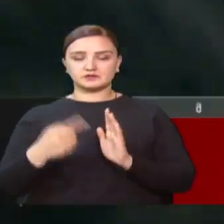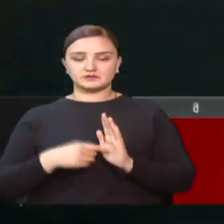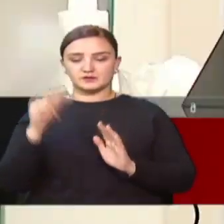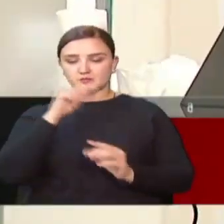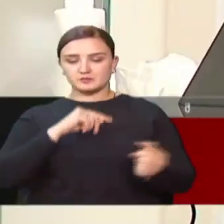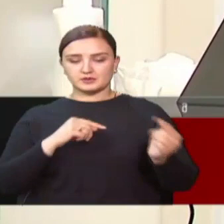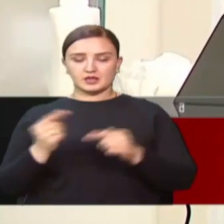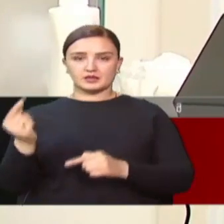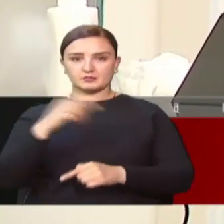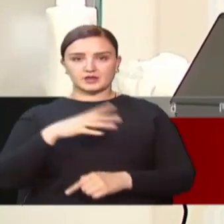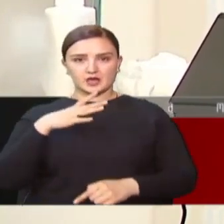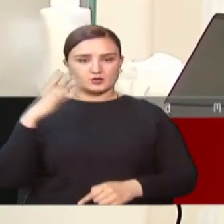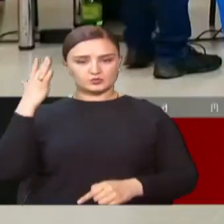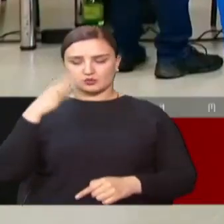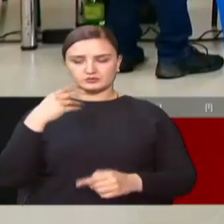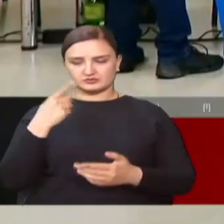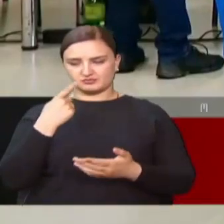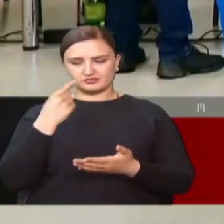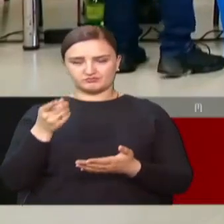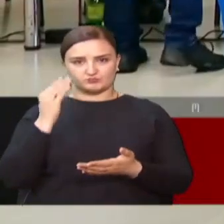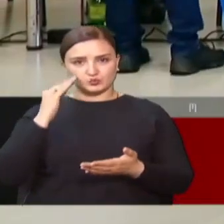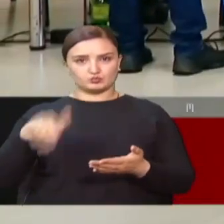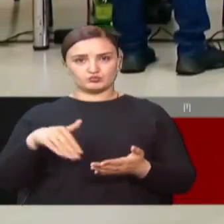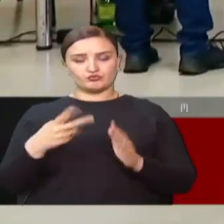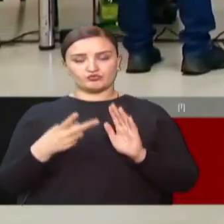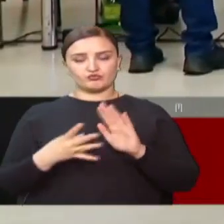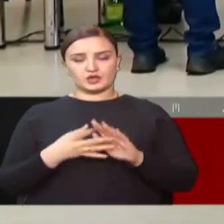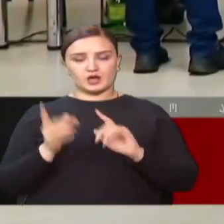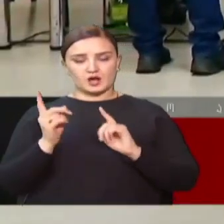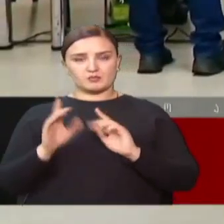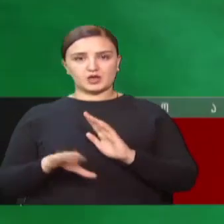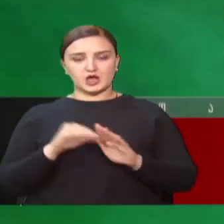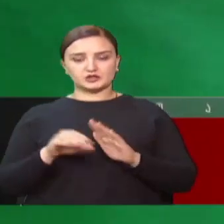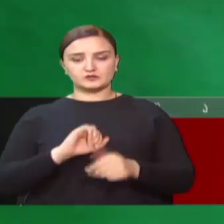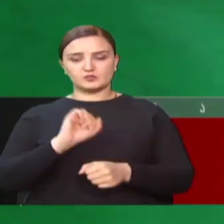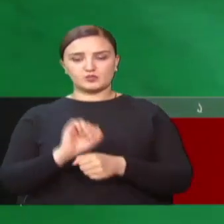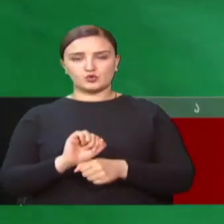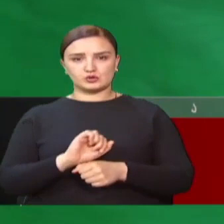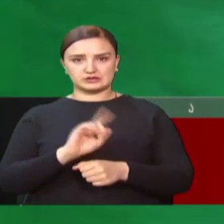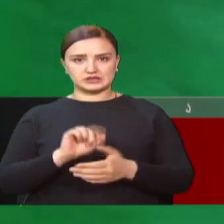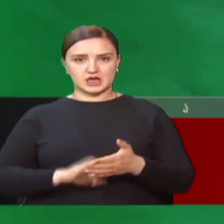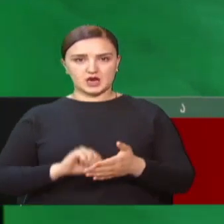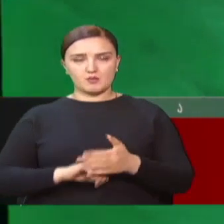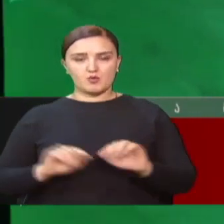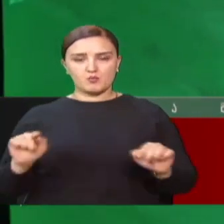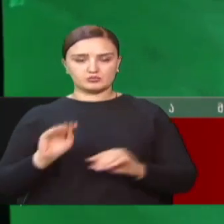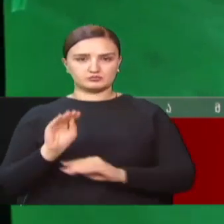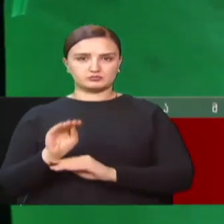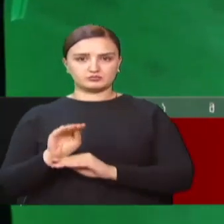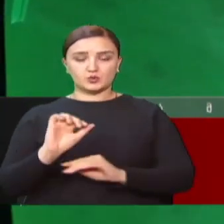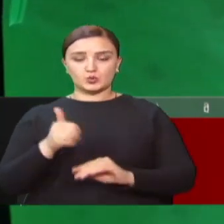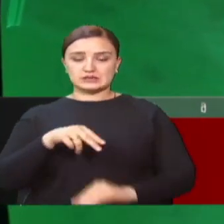ბრალდებებს ქართული ოცნება უსაფუძვლოს უწოდებს და 29 აპრილის არჩევნების ბოიკოტის გამო ოპოზიციას აკრიტიკებს.